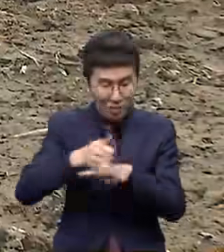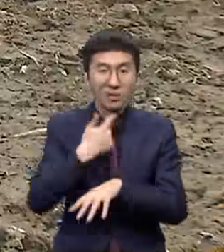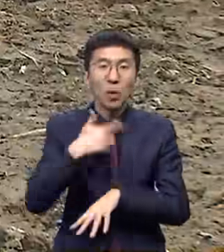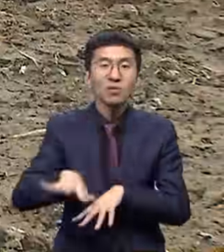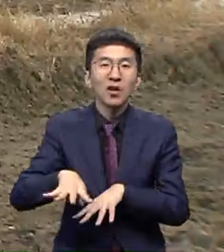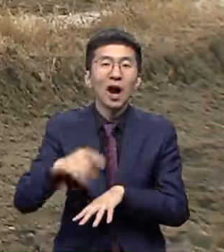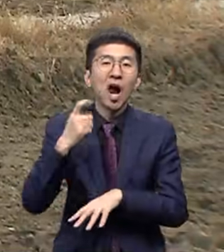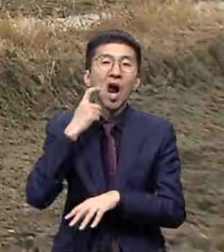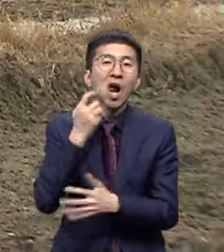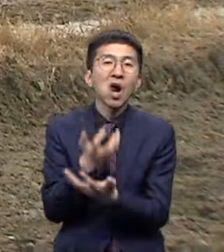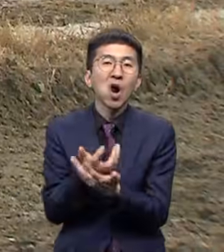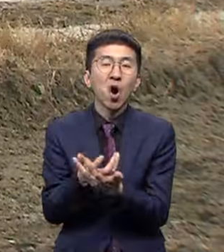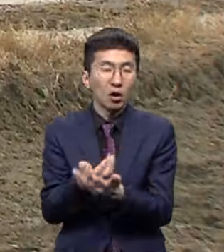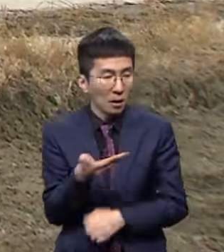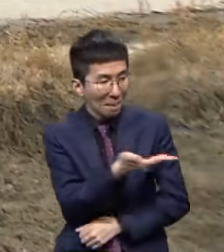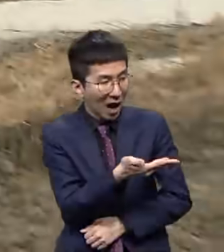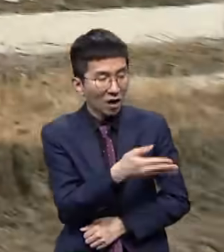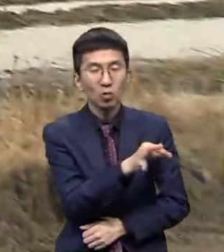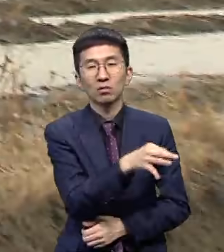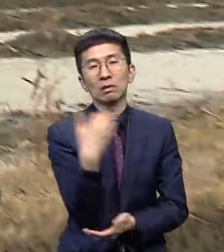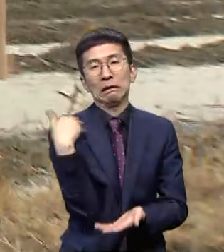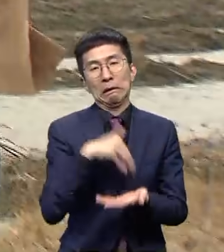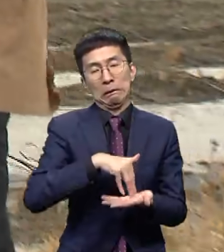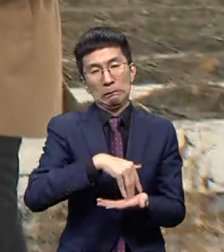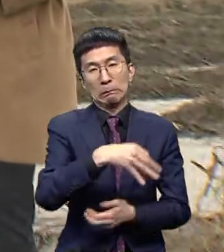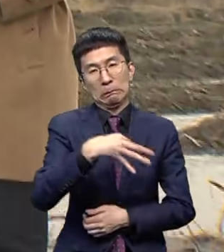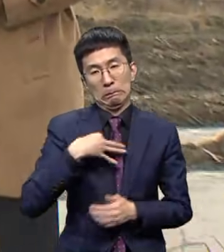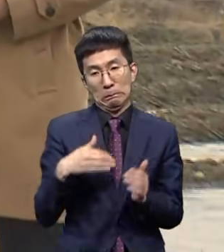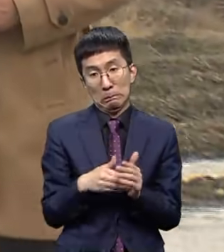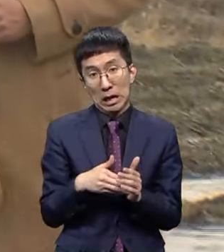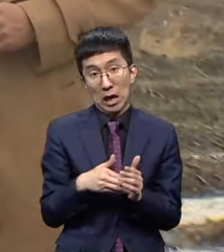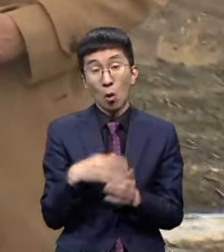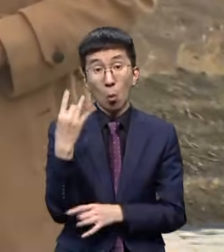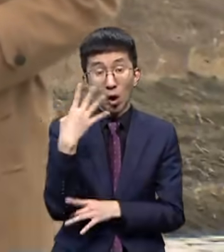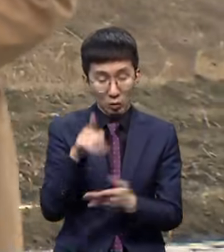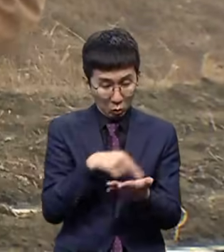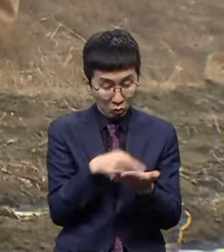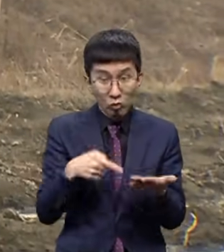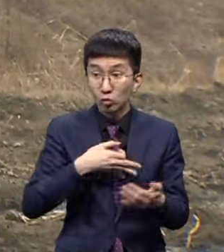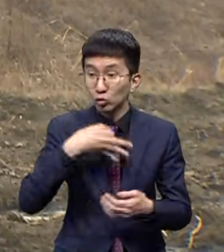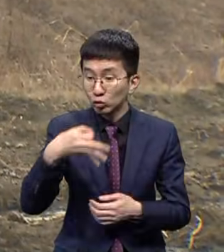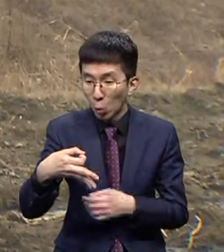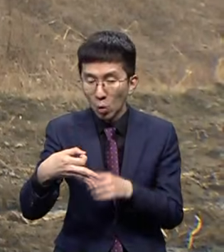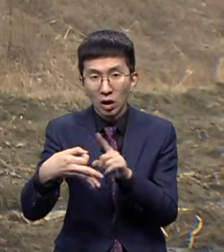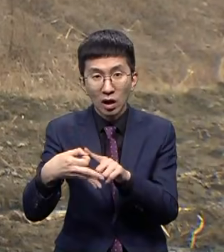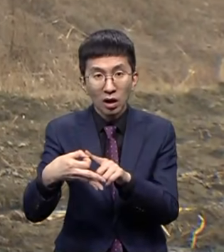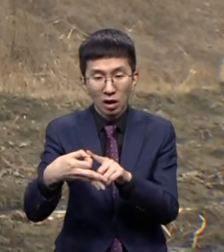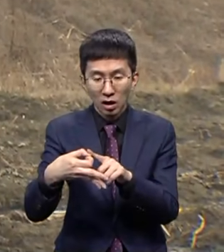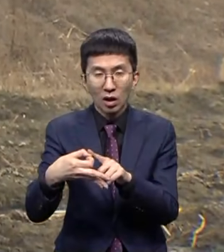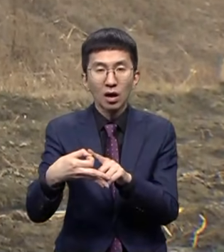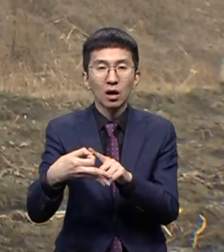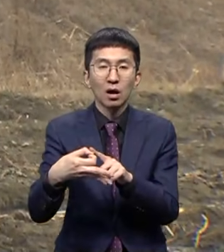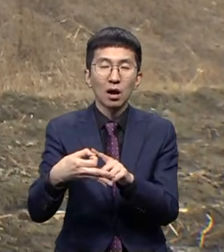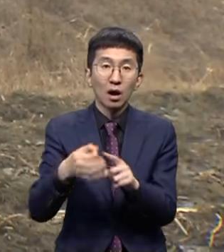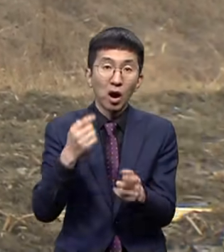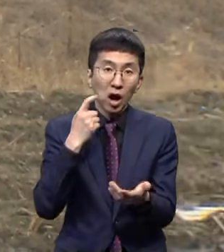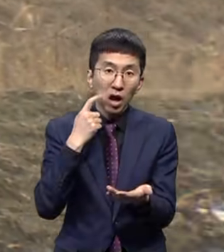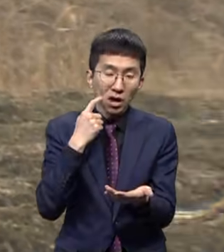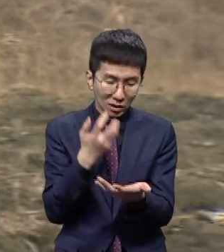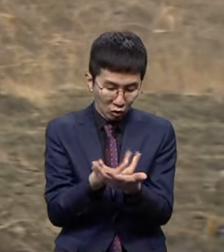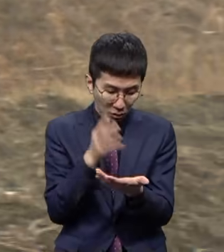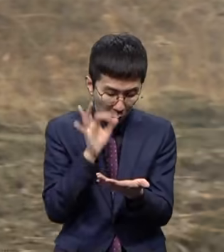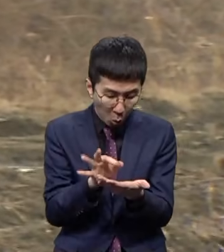이 일대에선 실제로 농사를 지은 사람에게 줘야 할 영농 보상금을 허위로 작성된 서류만 보고 땅 주인에게 잘못